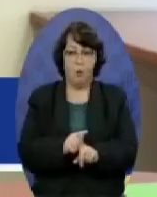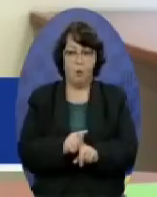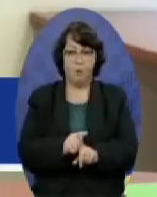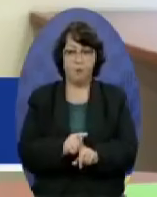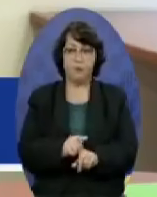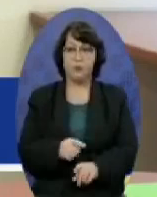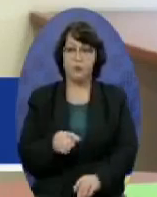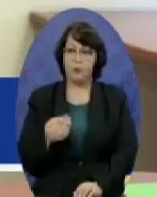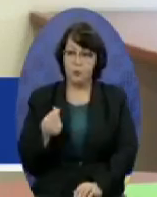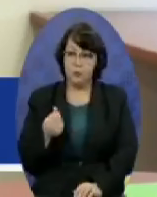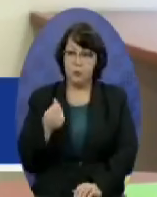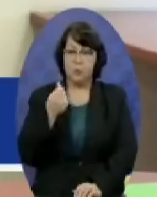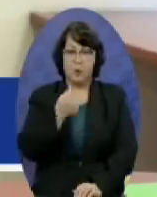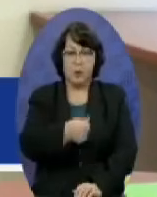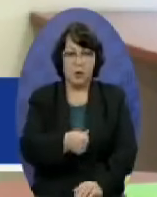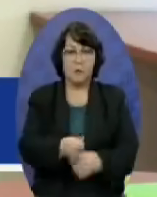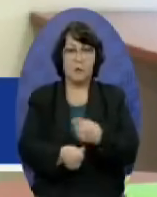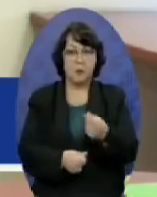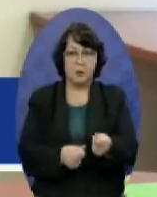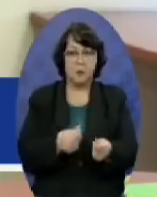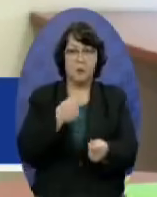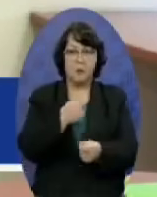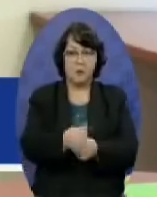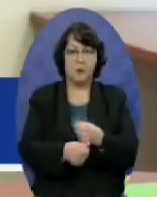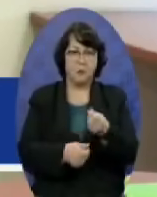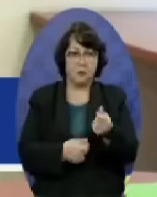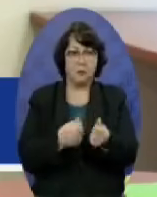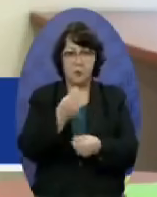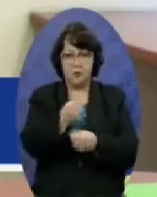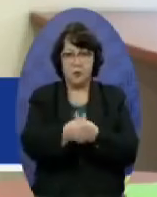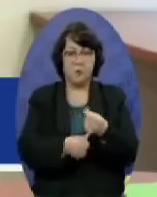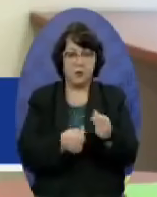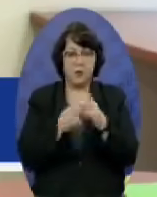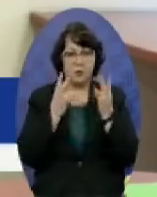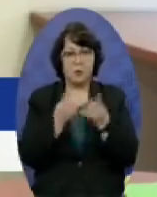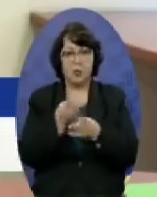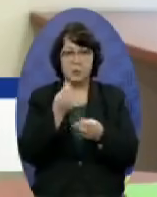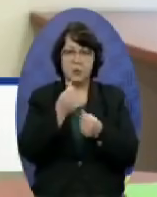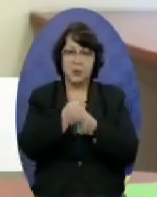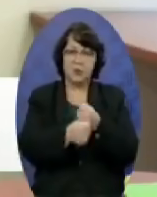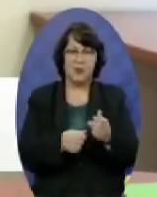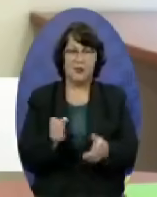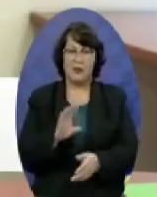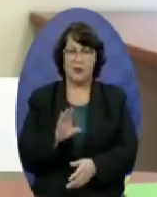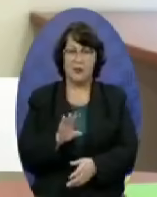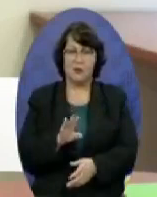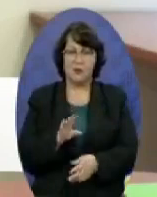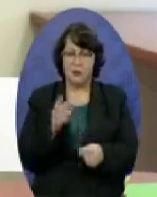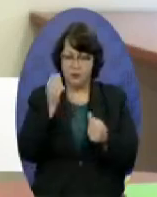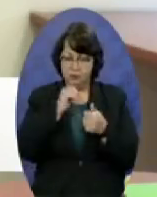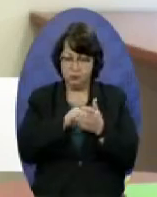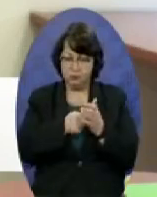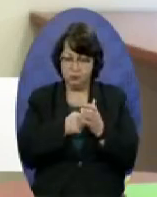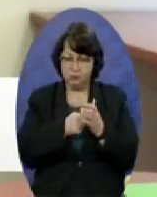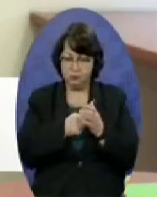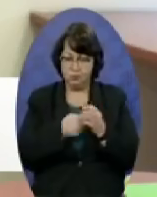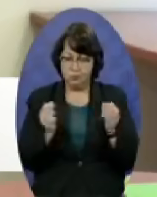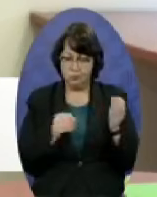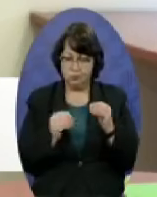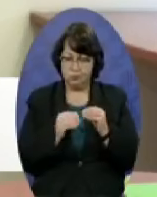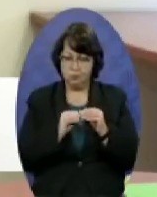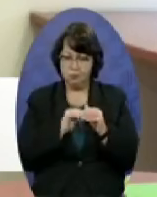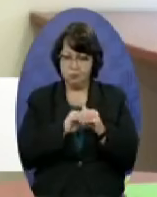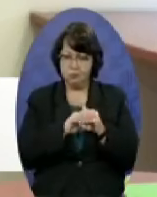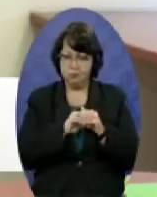Уулд суулж өгөх юм боломж бол байхгүй. Тэгээ жилээ сайхан тодорхойлоод тэр жилд ноотх мөнгөө яг тодорхойлоод